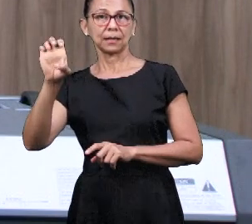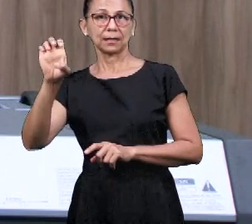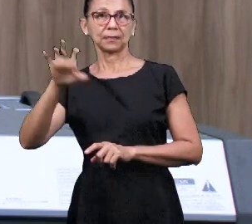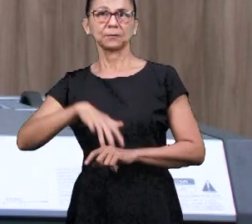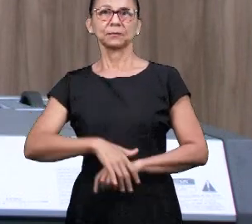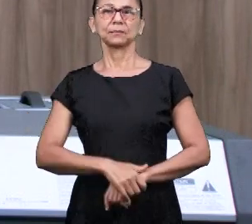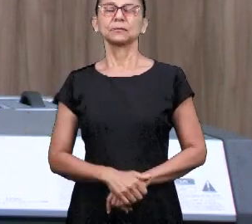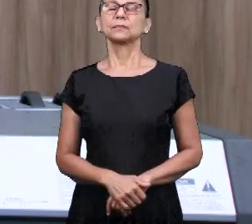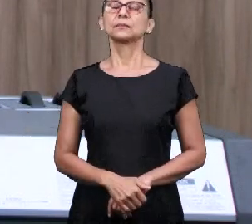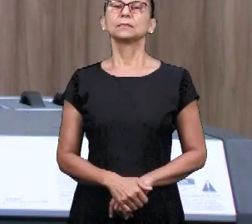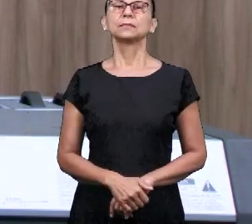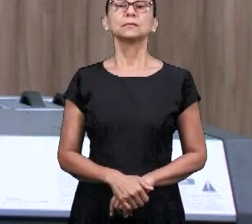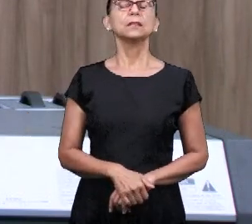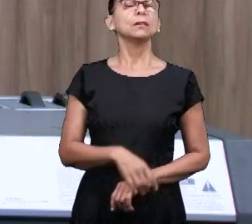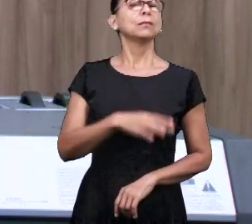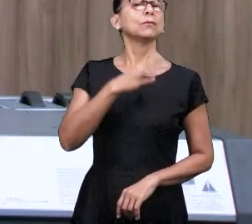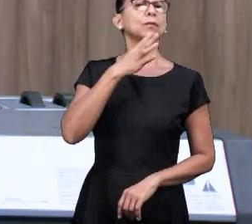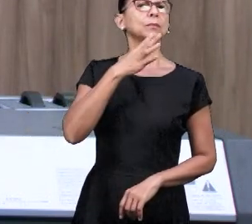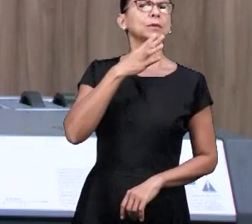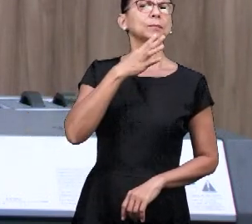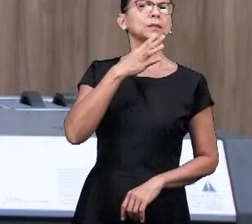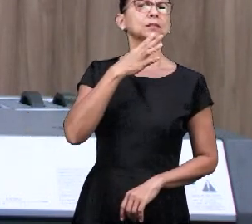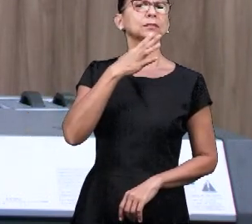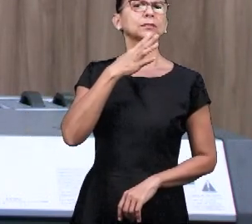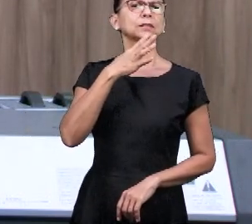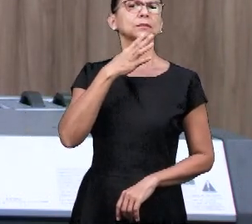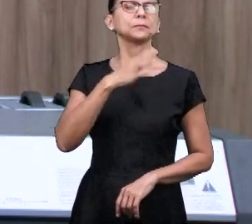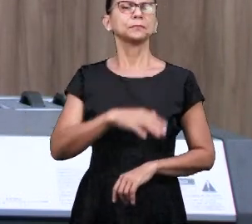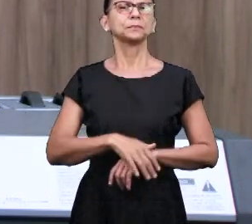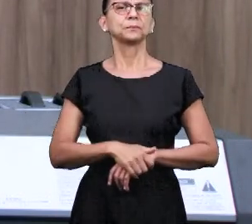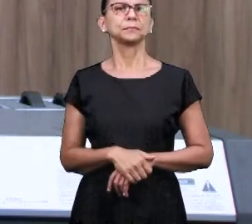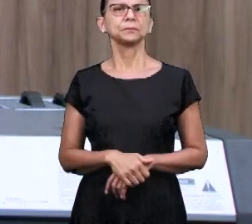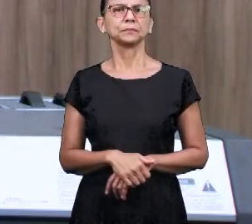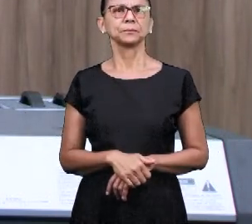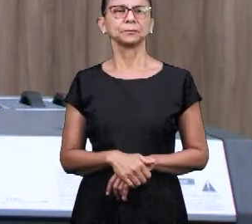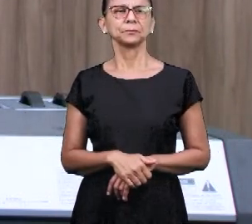Maintenant, nous allons connaître la partition.